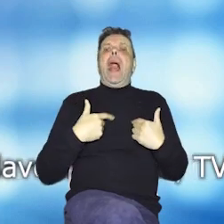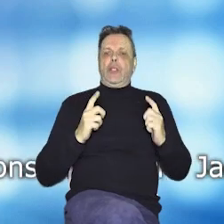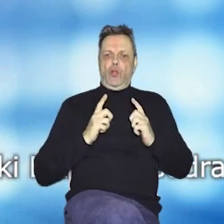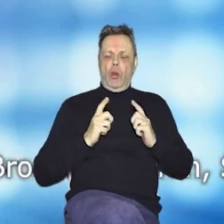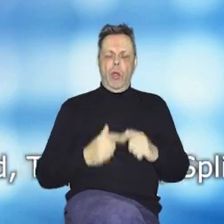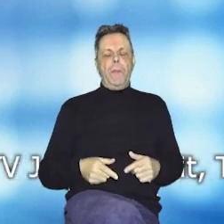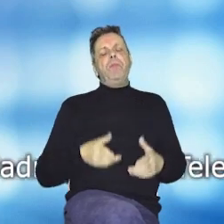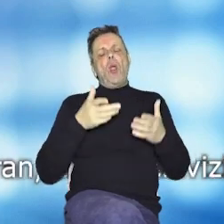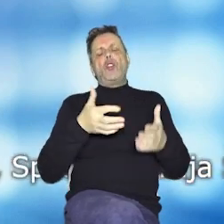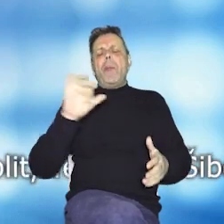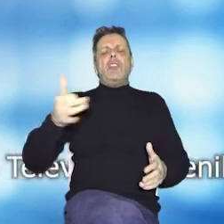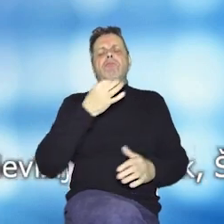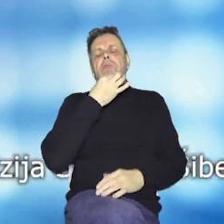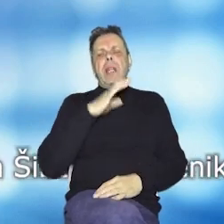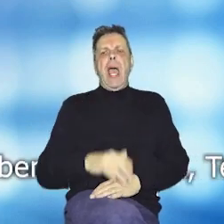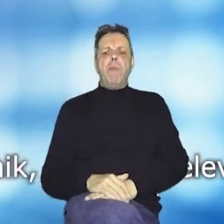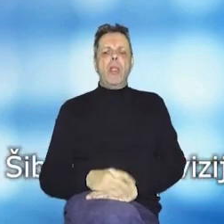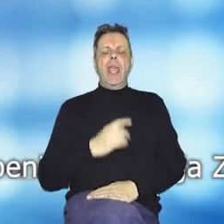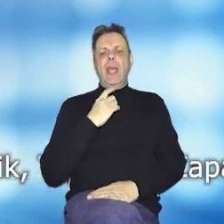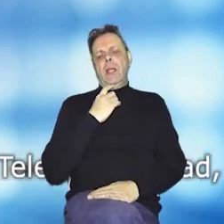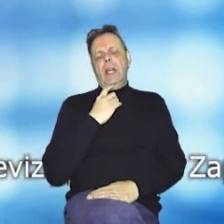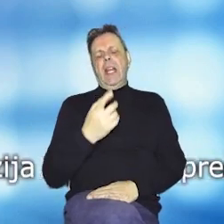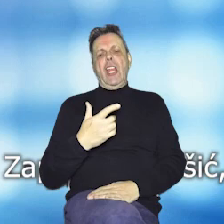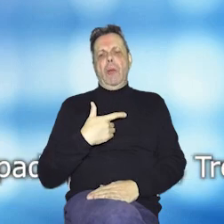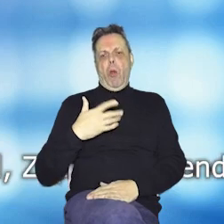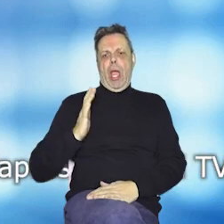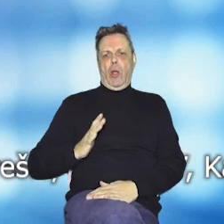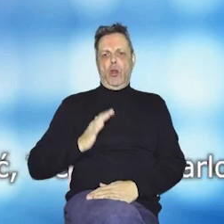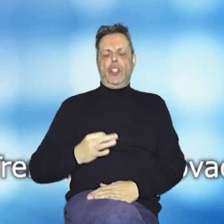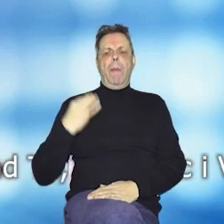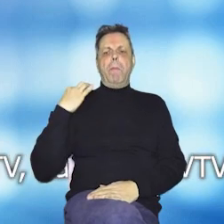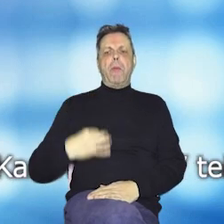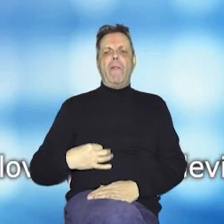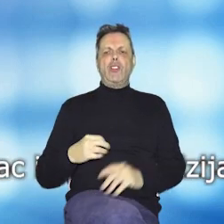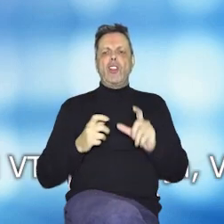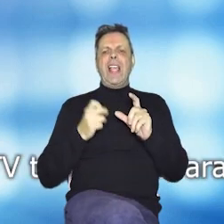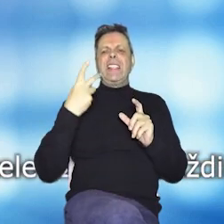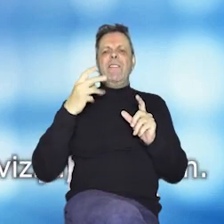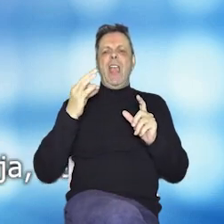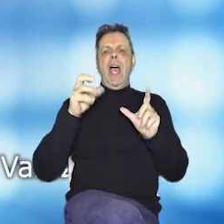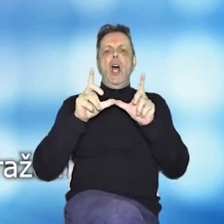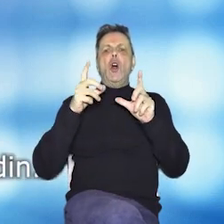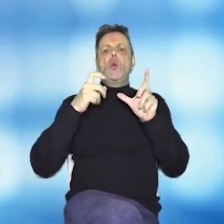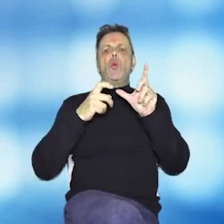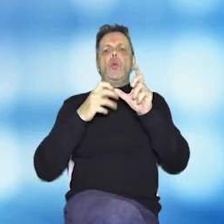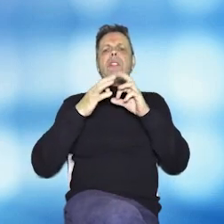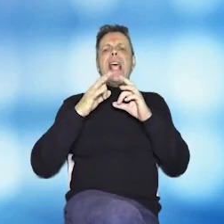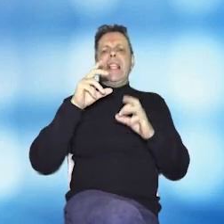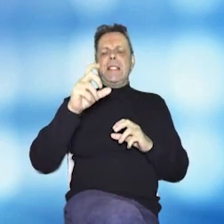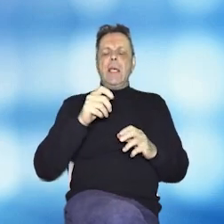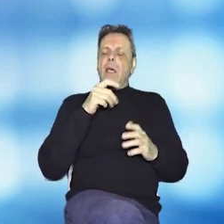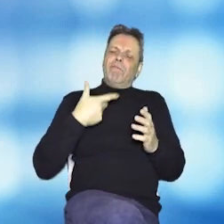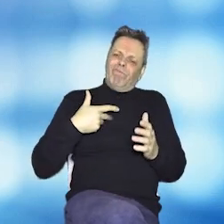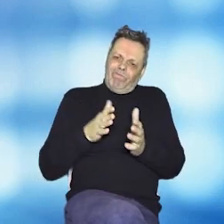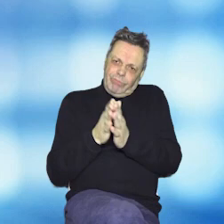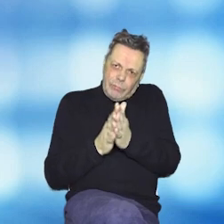očekuje. O tome će nam najbolje reći moja gošća, profesorica Silvija Rusac, koju ću